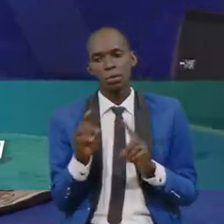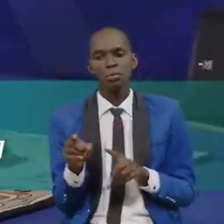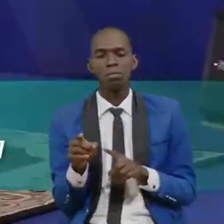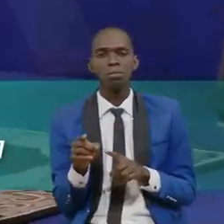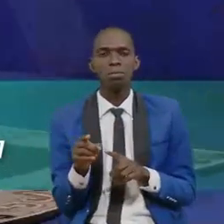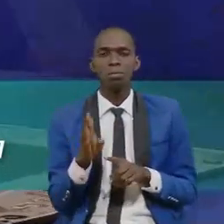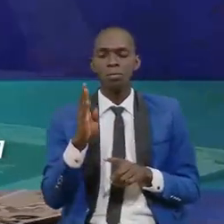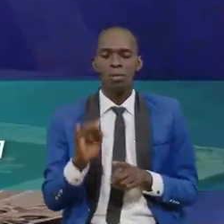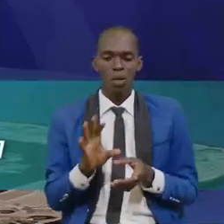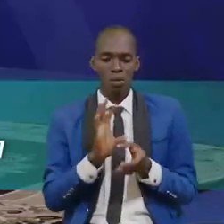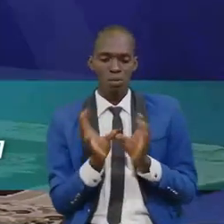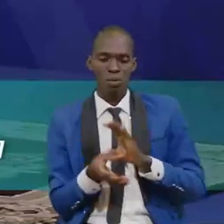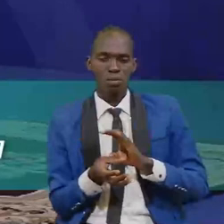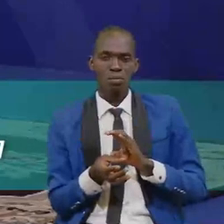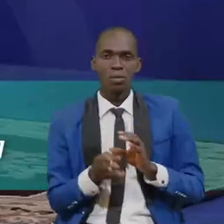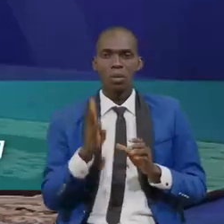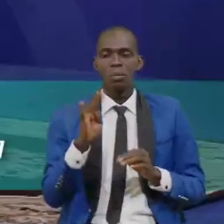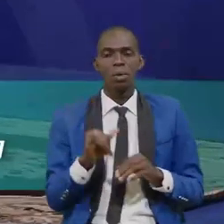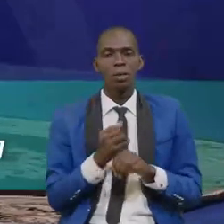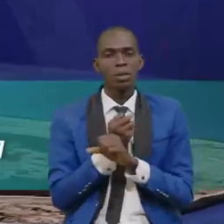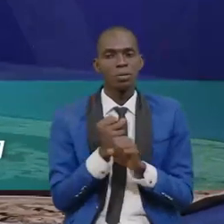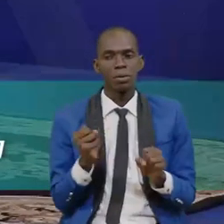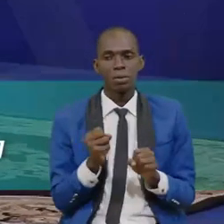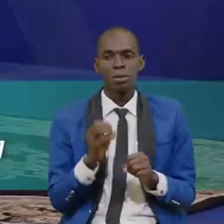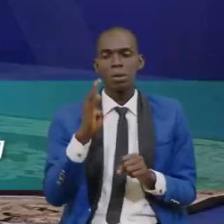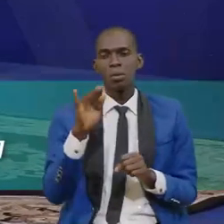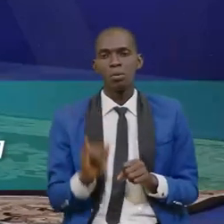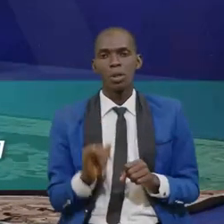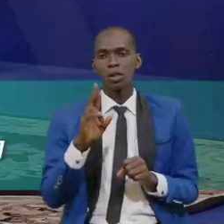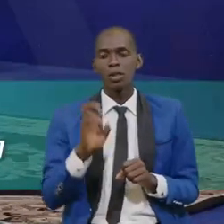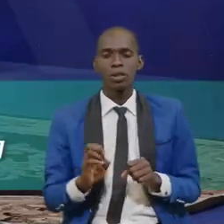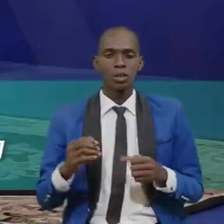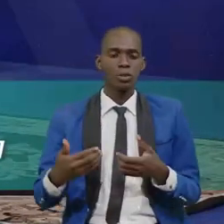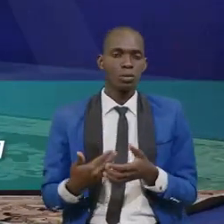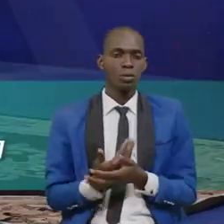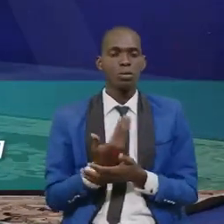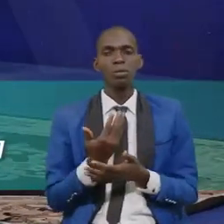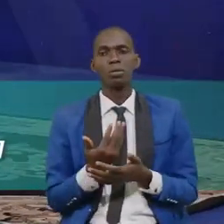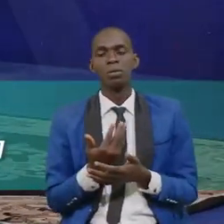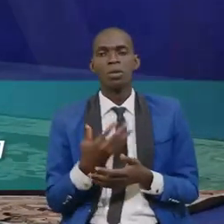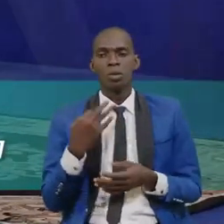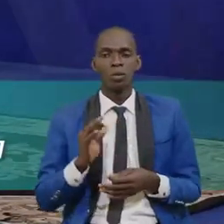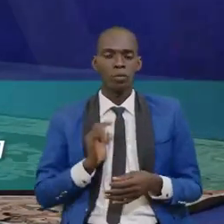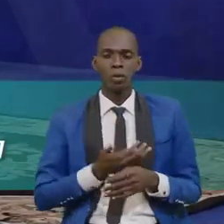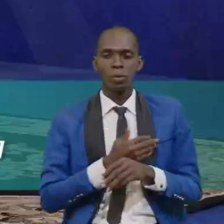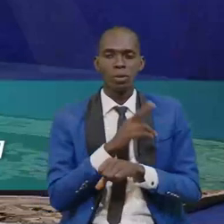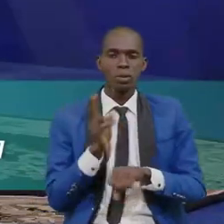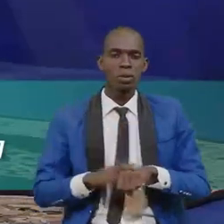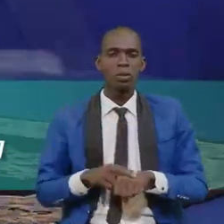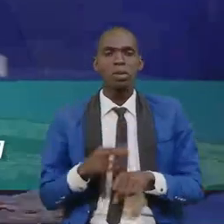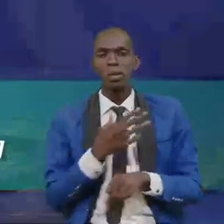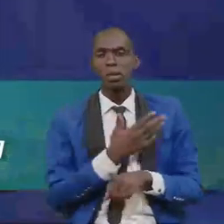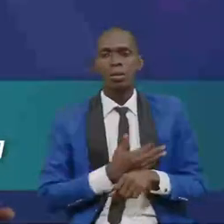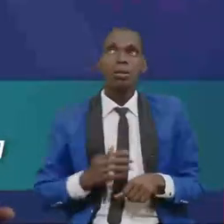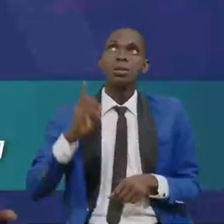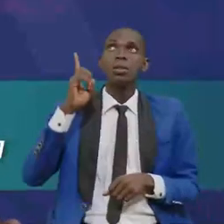Venons par la conversion, par le salut, par la régénération, par le renouvellement de notre nature.